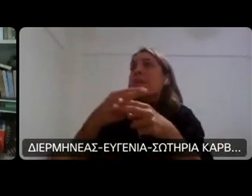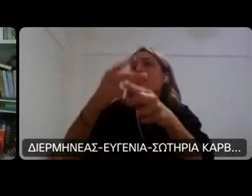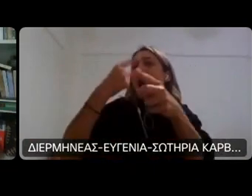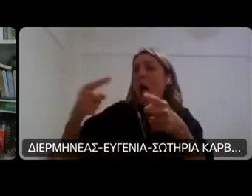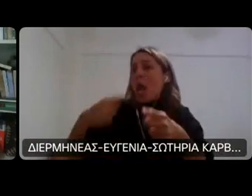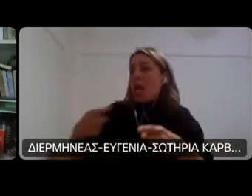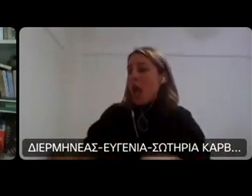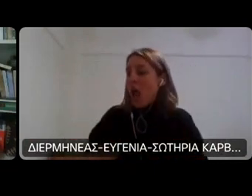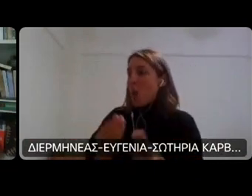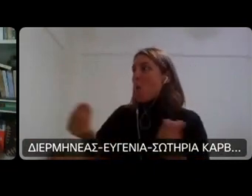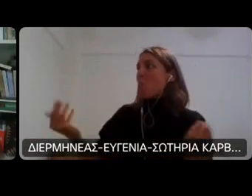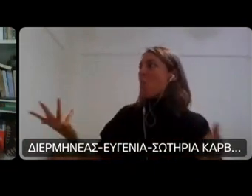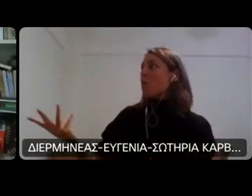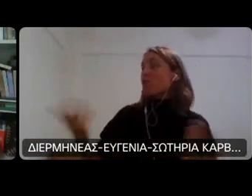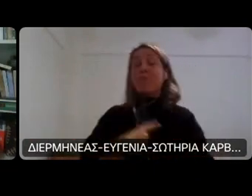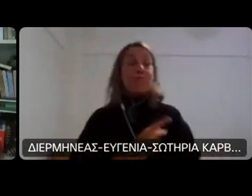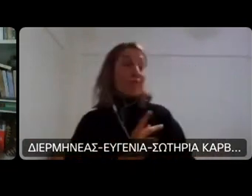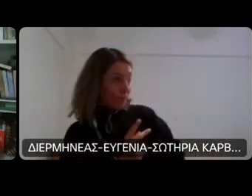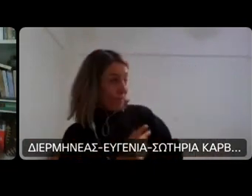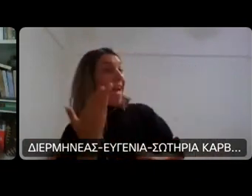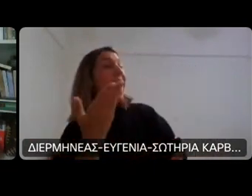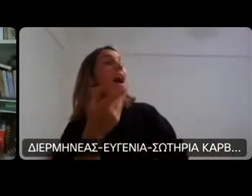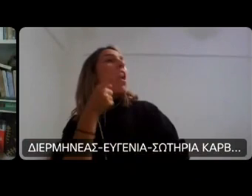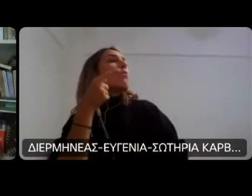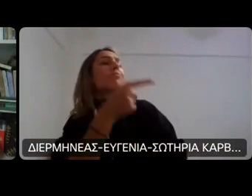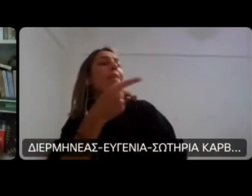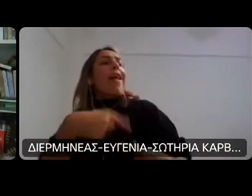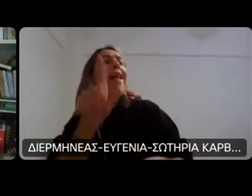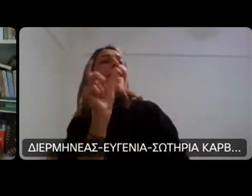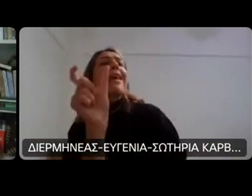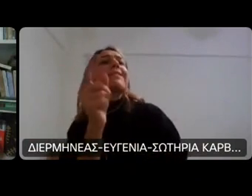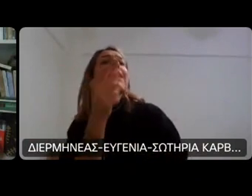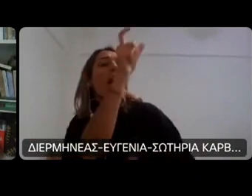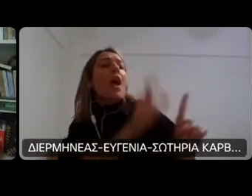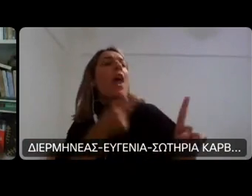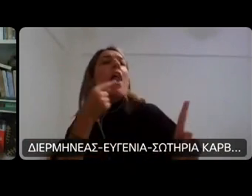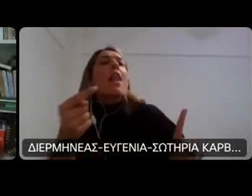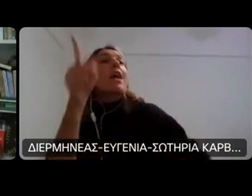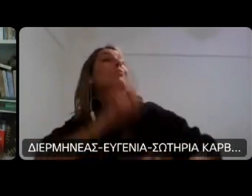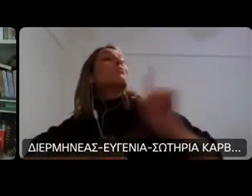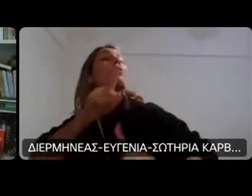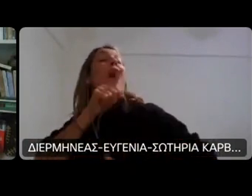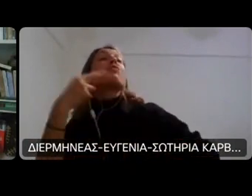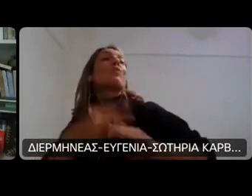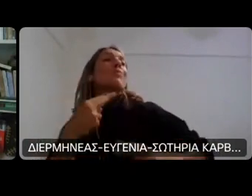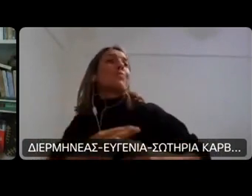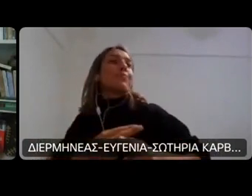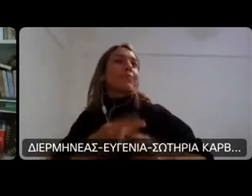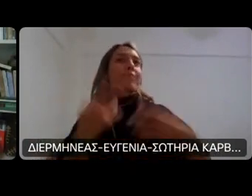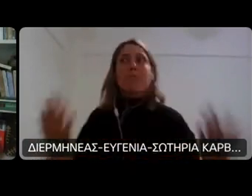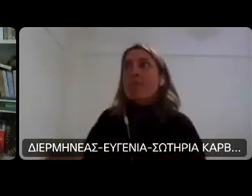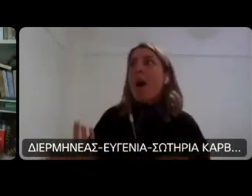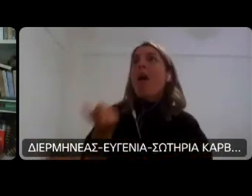ζήτημα είναι, είπε ο Χαμπτή Ντάμπτη, ποιος διαφεντεύει τις λέξεις. Αυτό είναι όλο. Ποιος διαφεντεύει λοιπόν τις